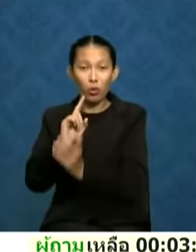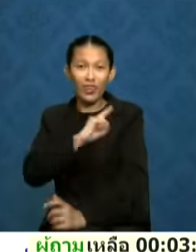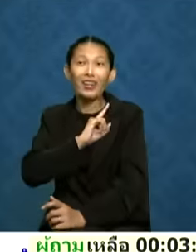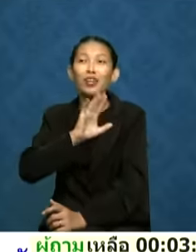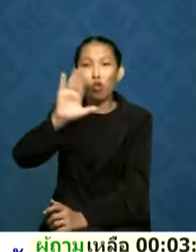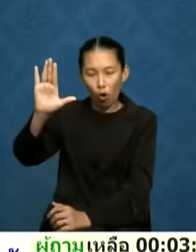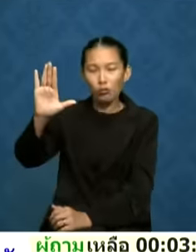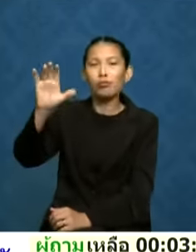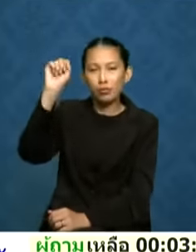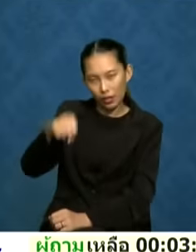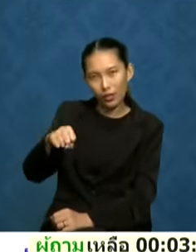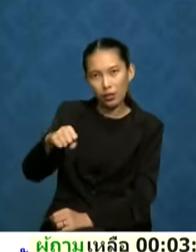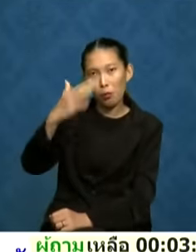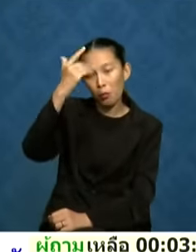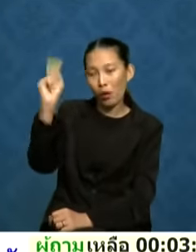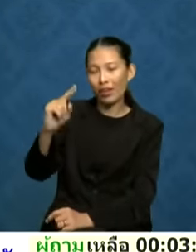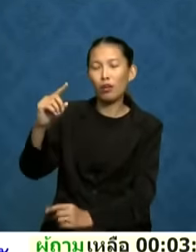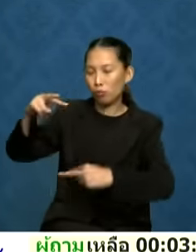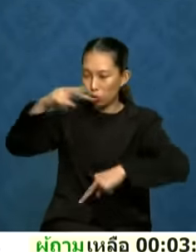ของท่าน içinเพรท่าน childhood